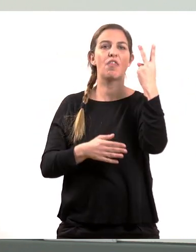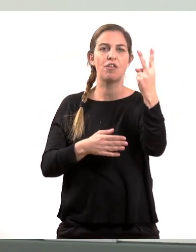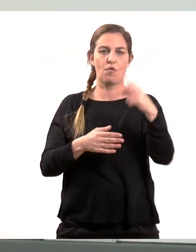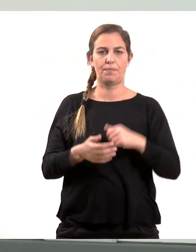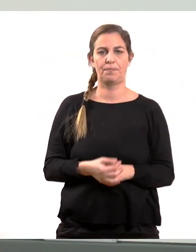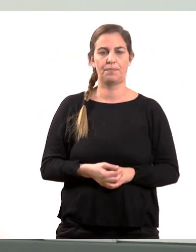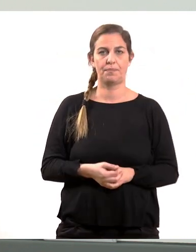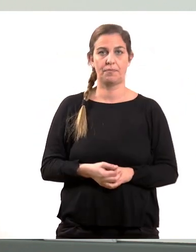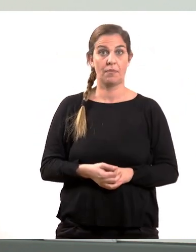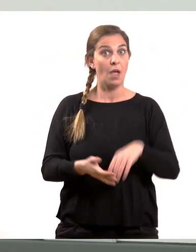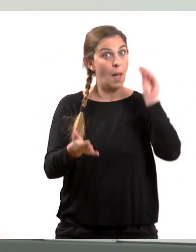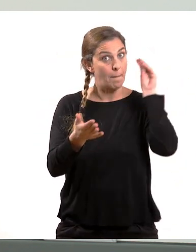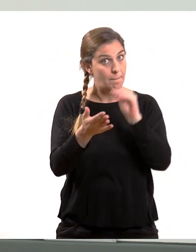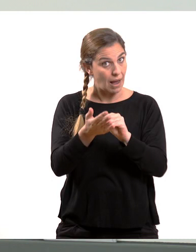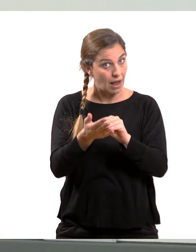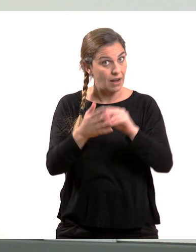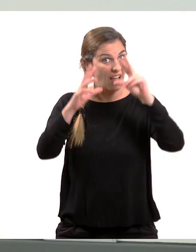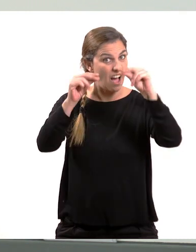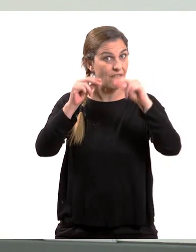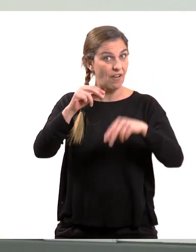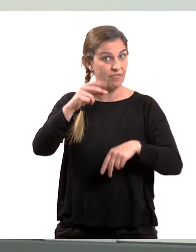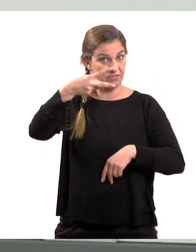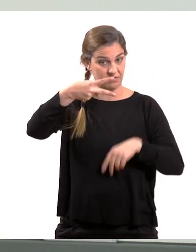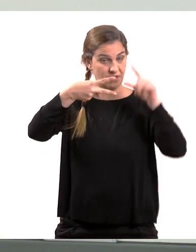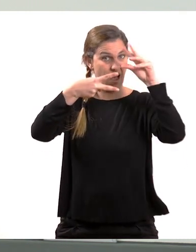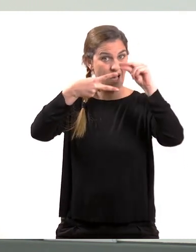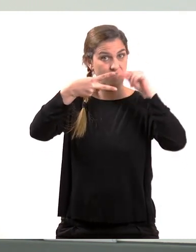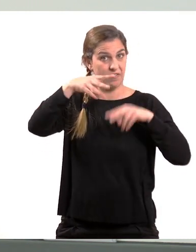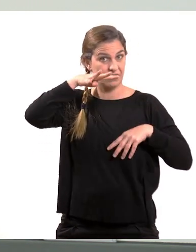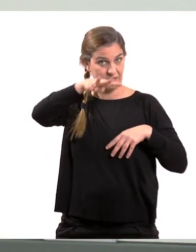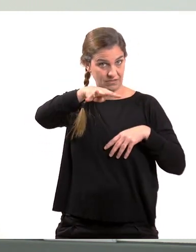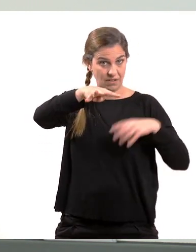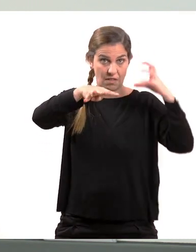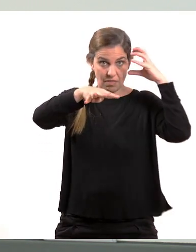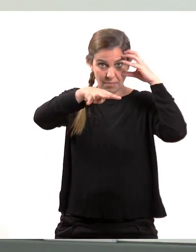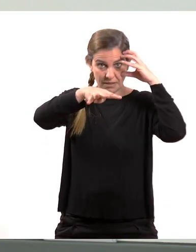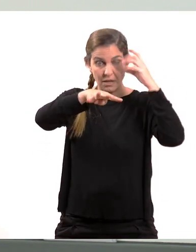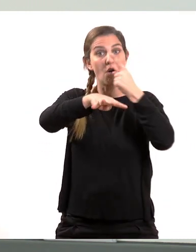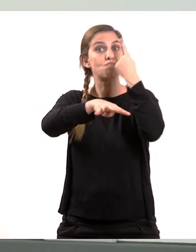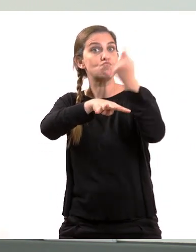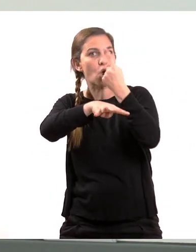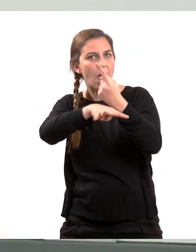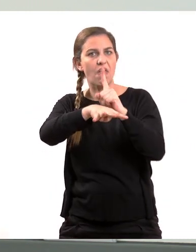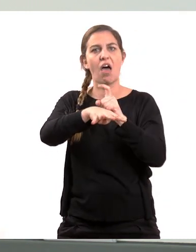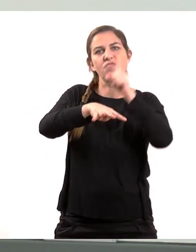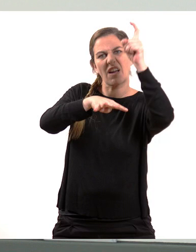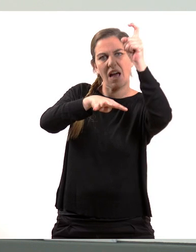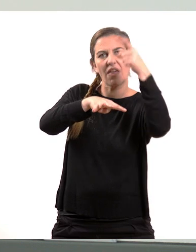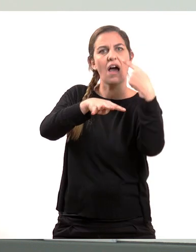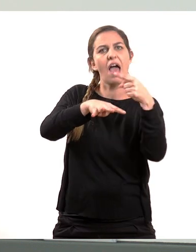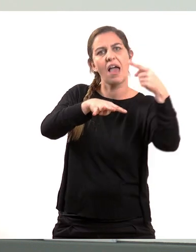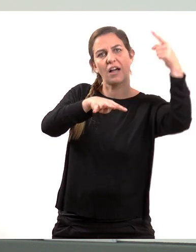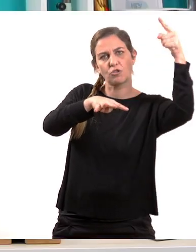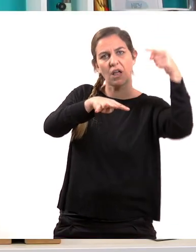Προσέξτε, πάλι ακριβώς. Για να μας βγει σωστά η πράξη, δεν μπορεί το 2 να μπει στη θέση των δεκάδων, ούτε το 1000 ή 1000 να